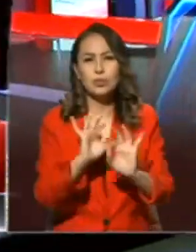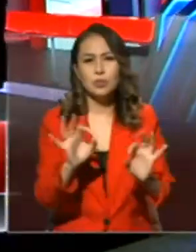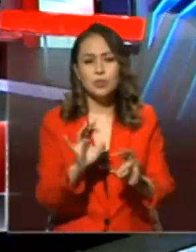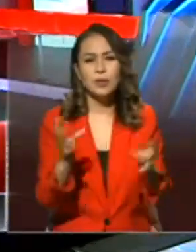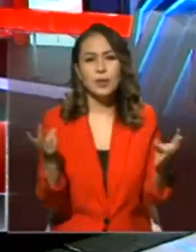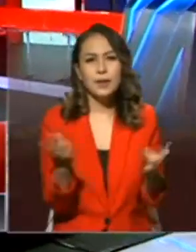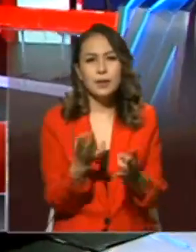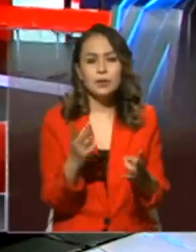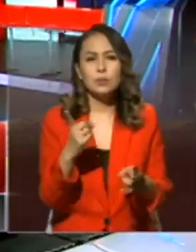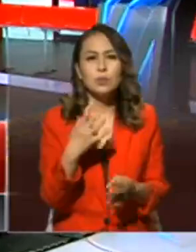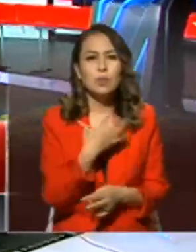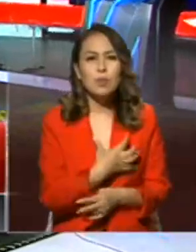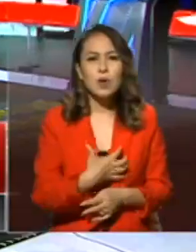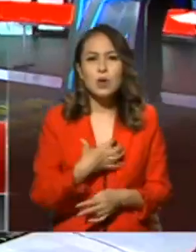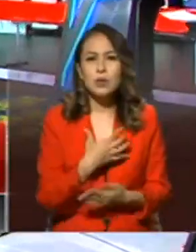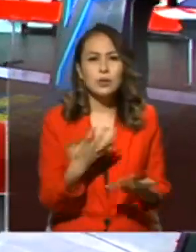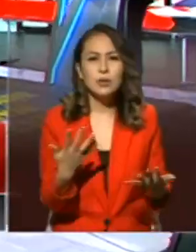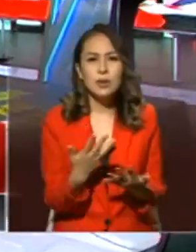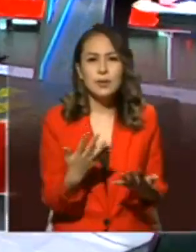донор бола білудің маңыздылығы неде?